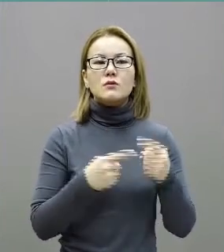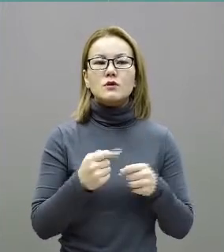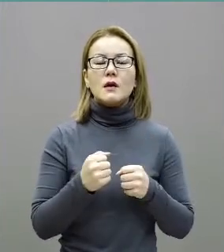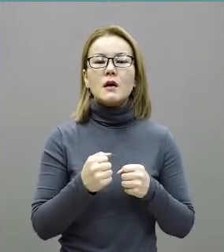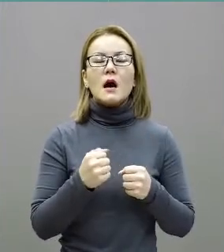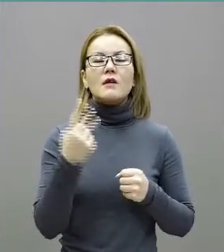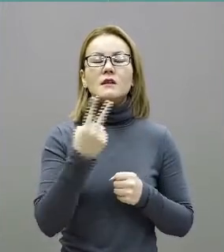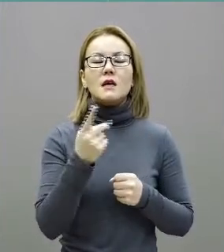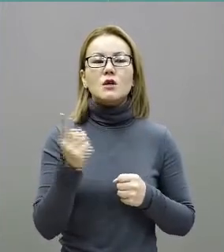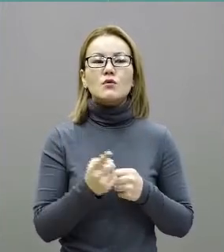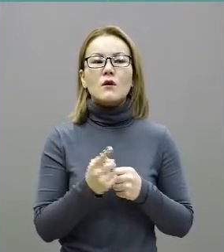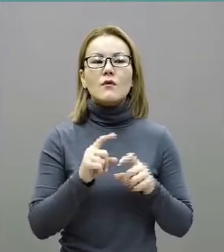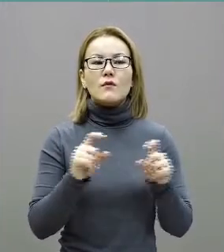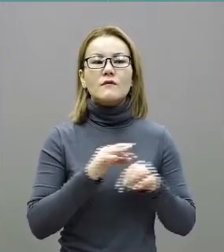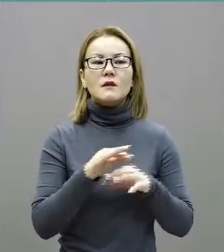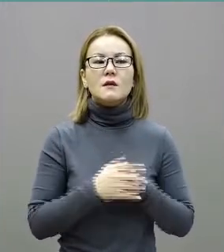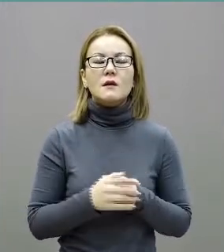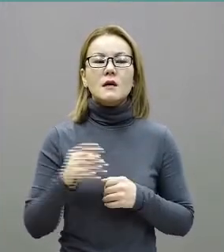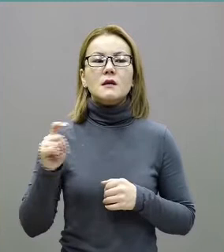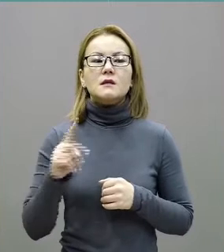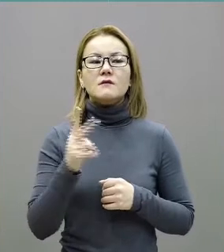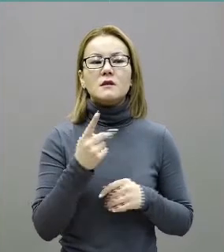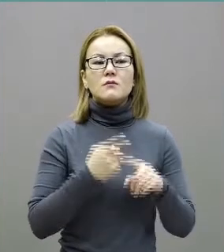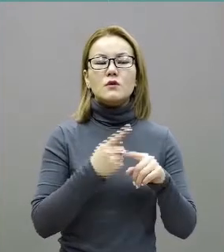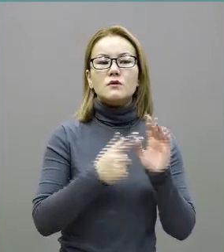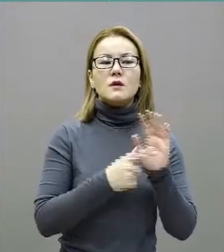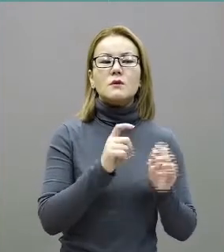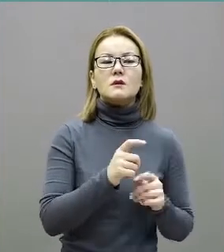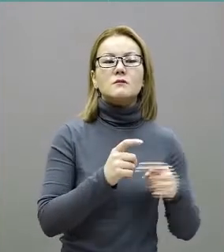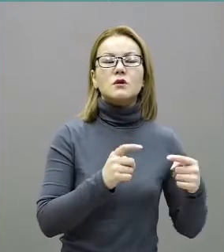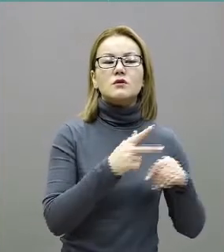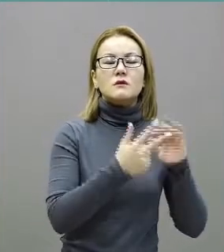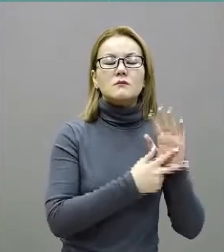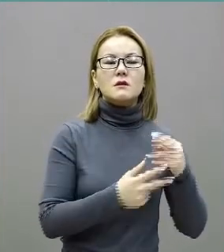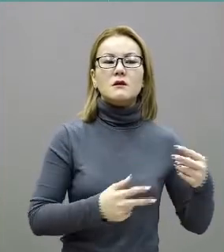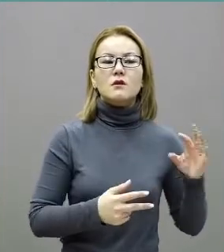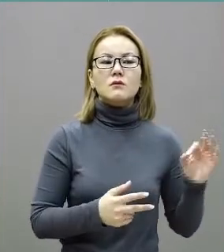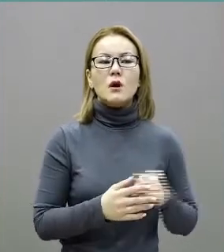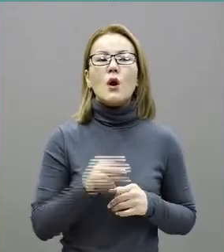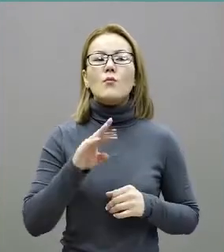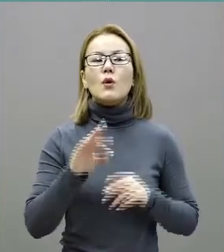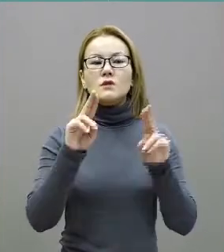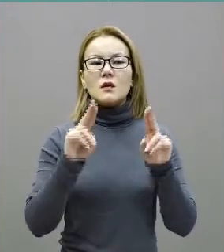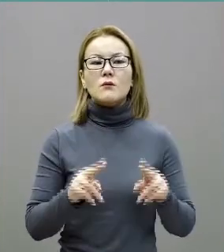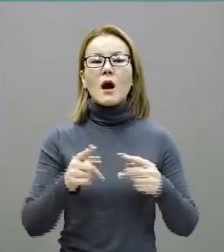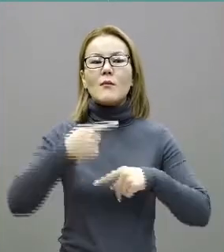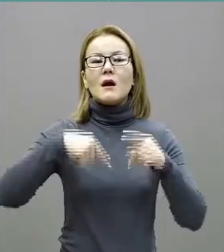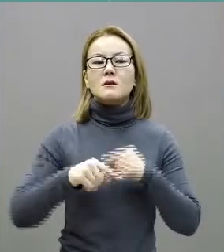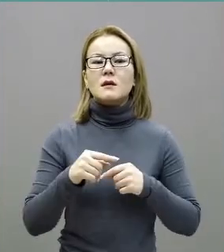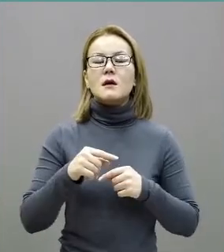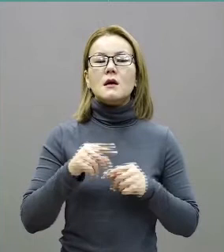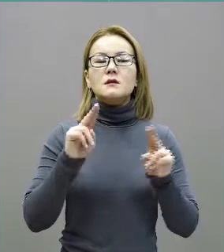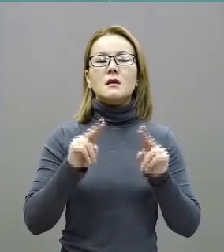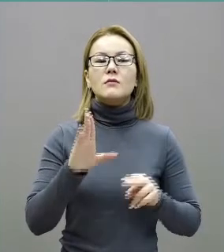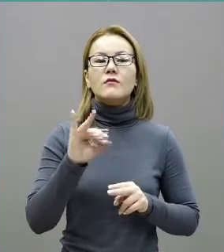квадратного уравнения x квадрате плюс 7 x минус 18 равно нулю тогда по теореме обратная теореме виета